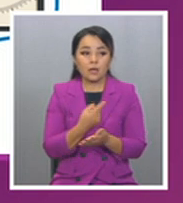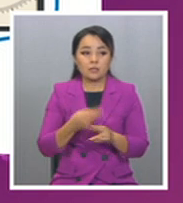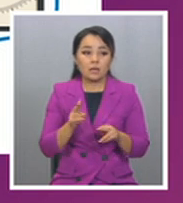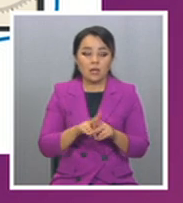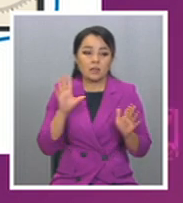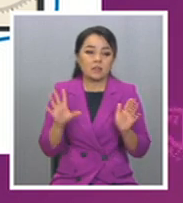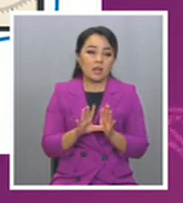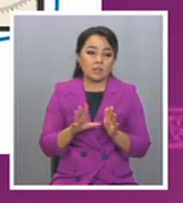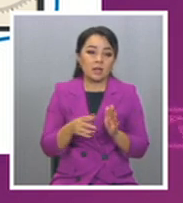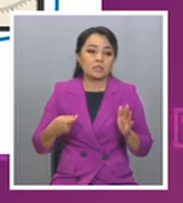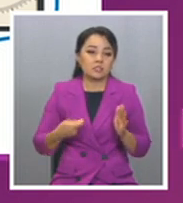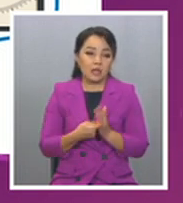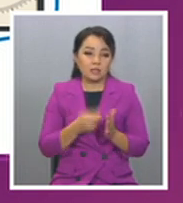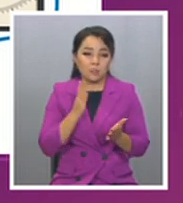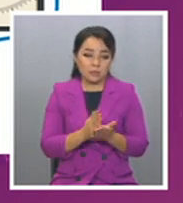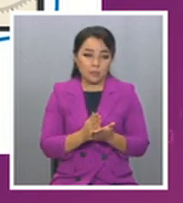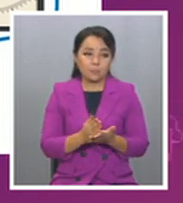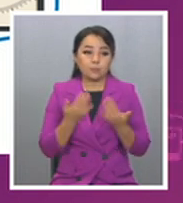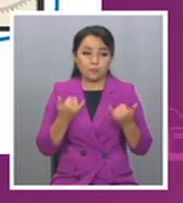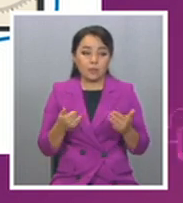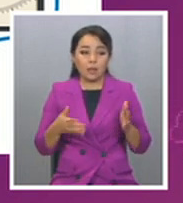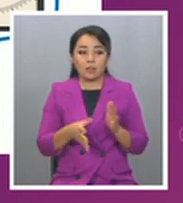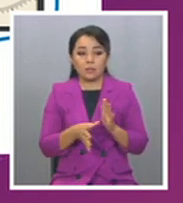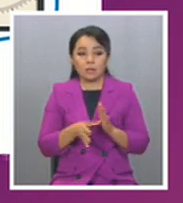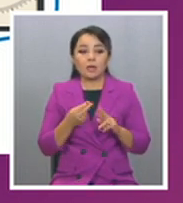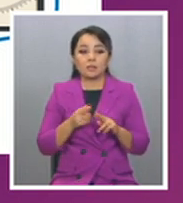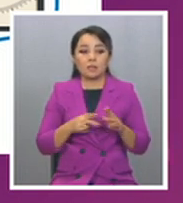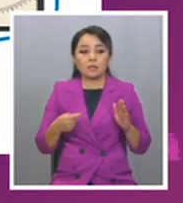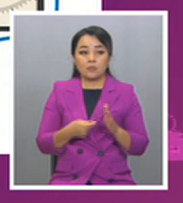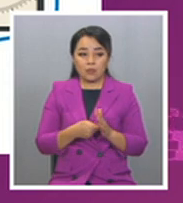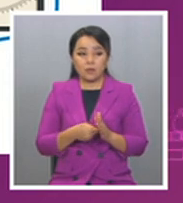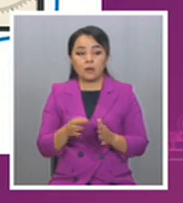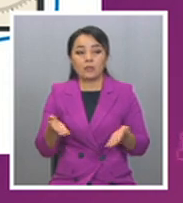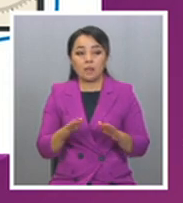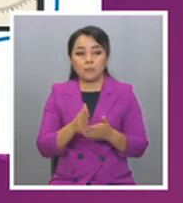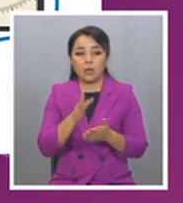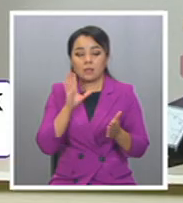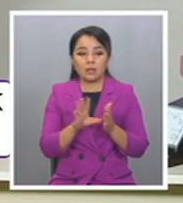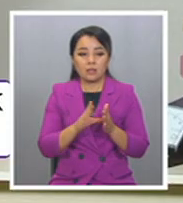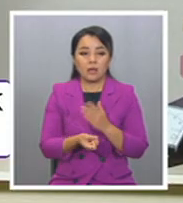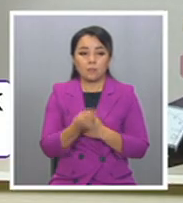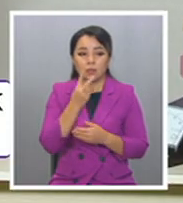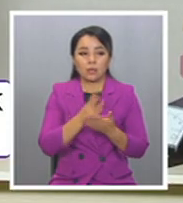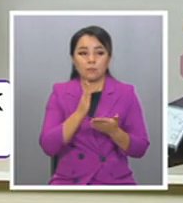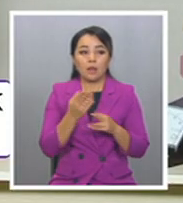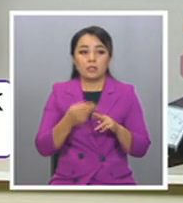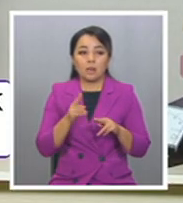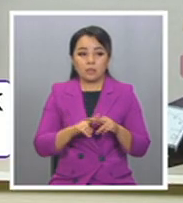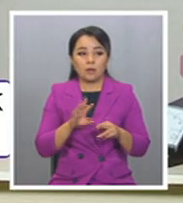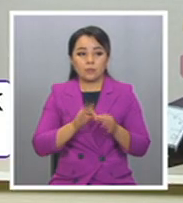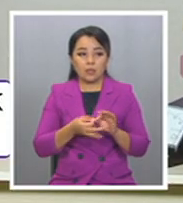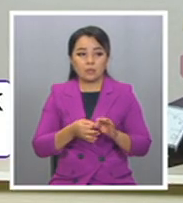зарядта боламыз. Яғни конденсаторда астарларында заряд пайда болады. Және